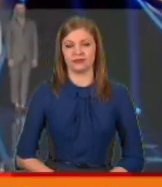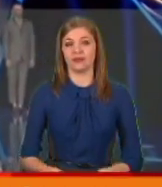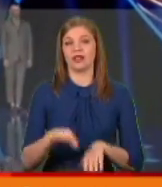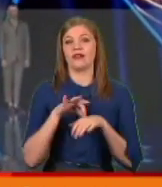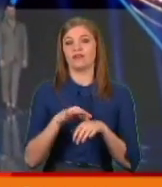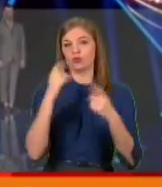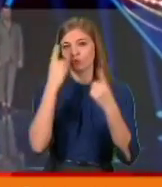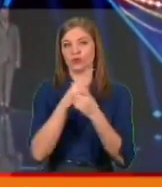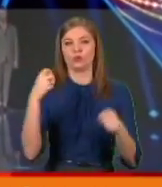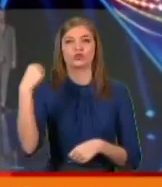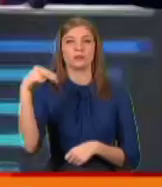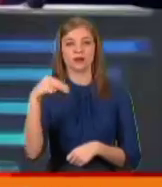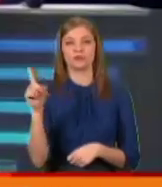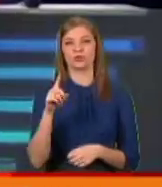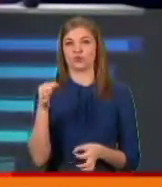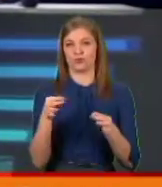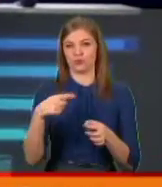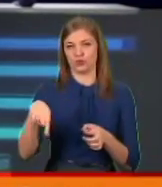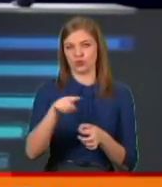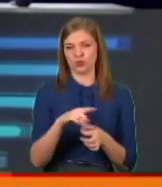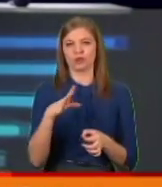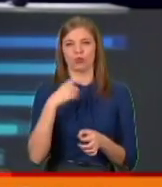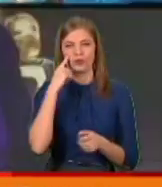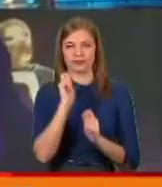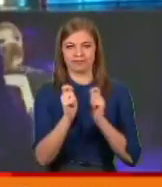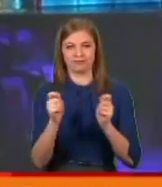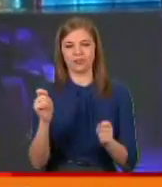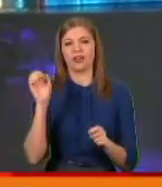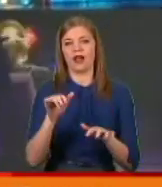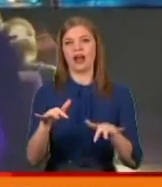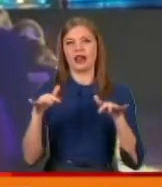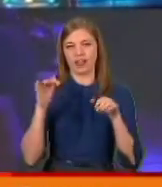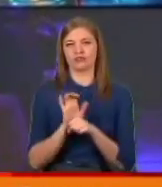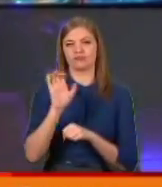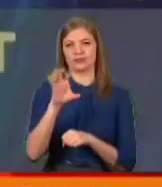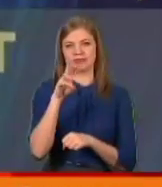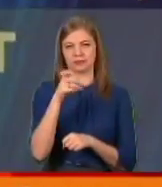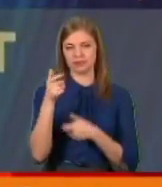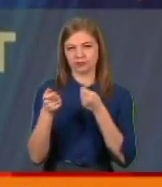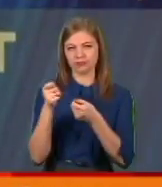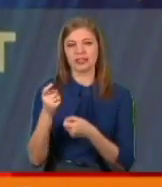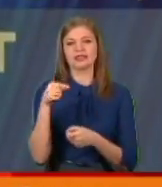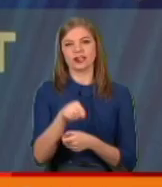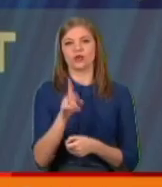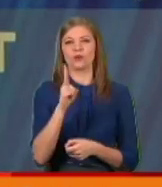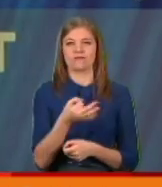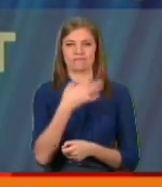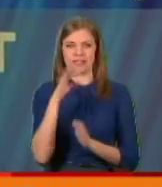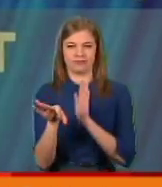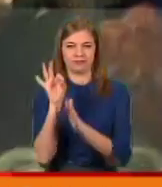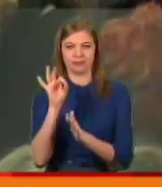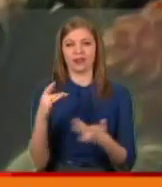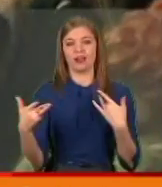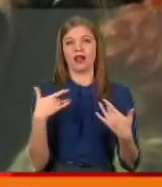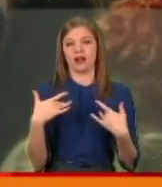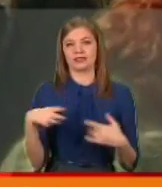Ведучий оголошує перерву, аби члени журі поставили оцінки, а глядачі надіслали смс за тих, кого вподобали.